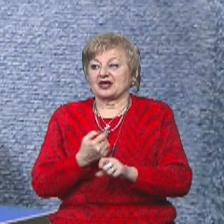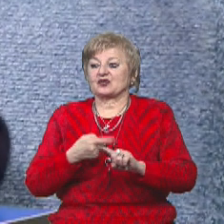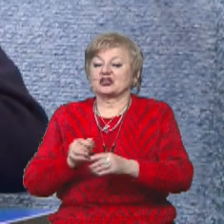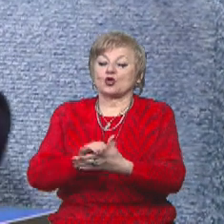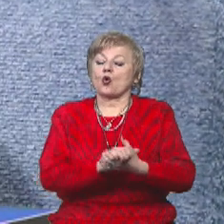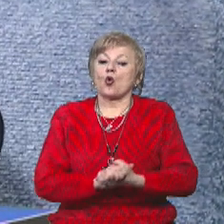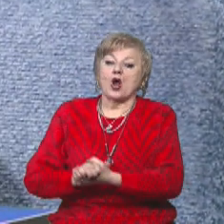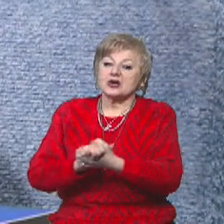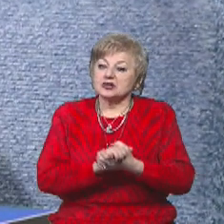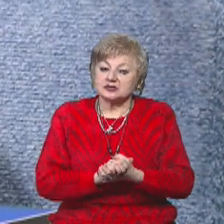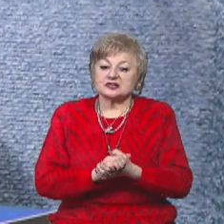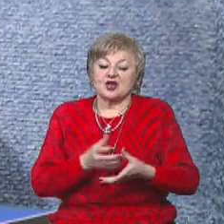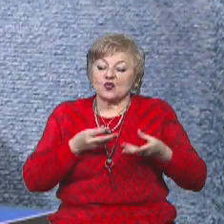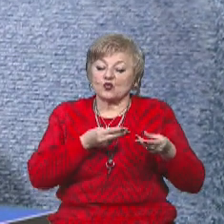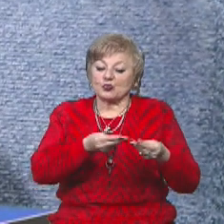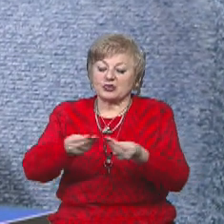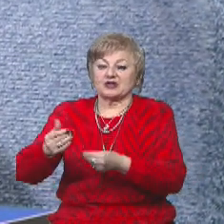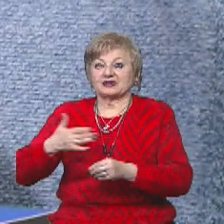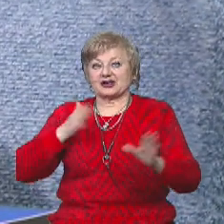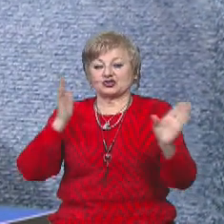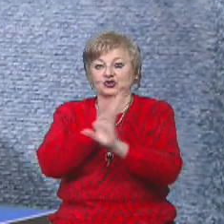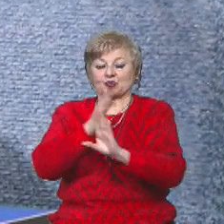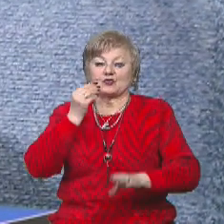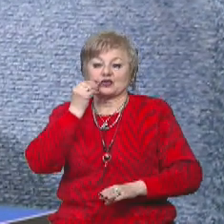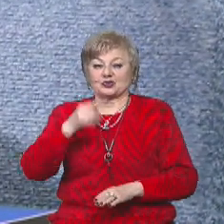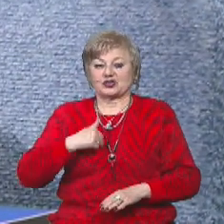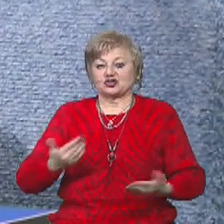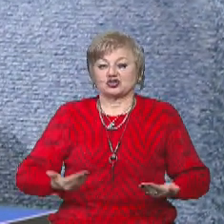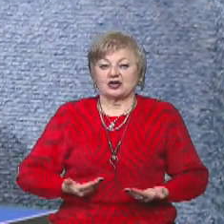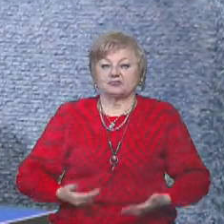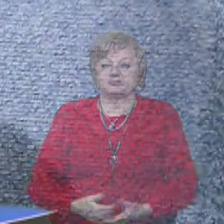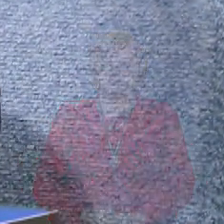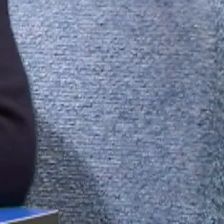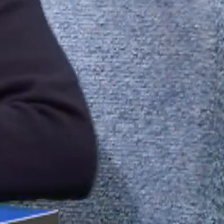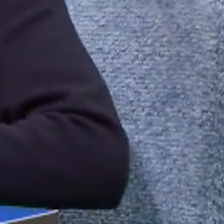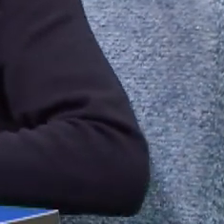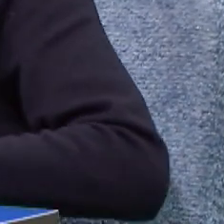цю коаліцію впливу на наше повітря і на якість нашого життя. Хай щастить.